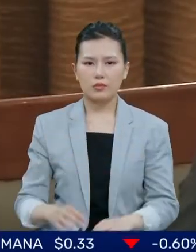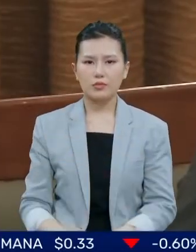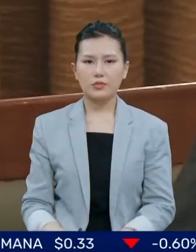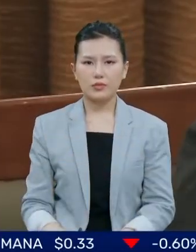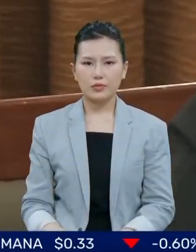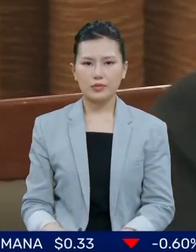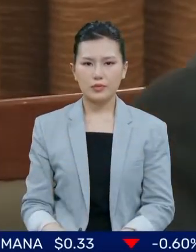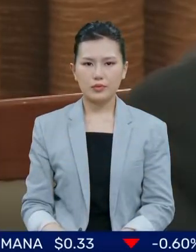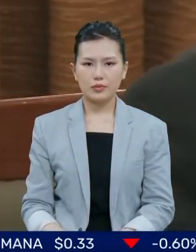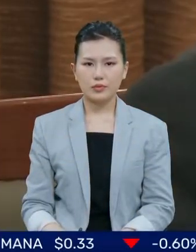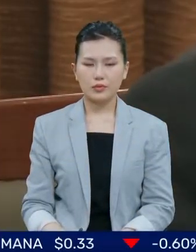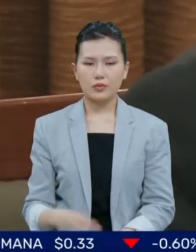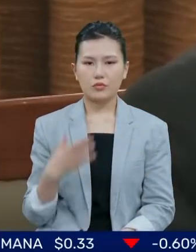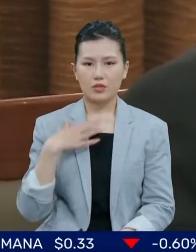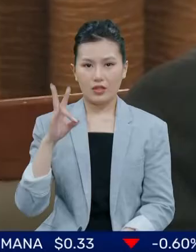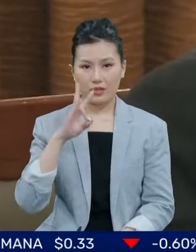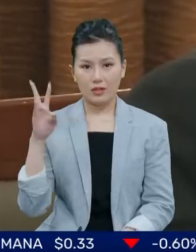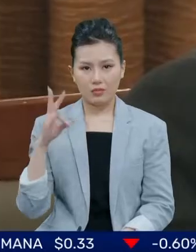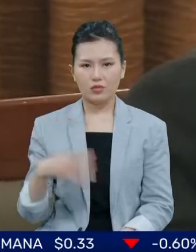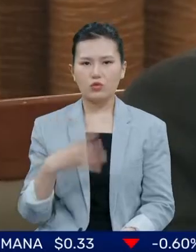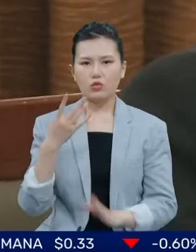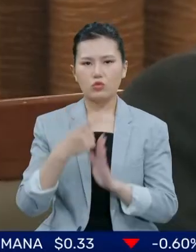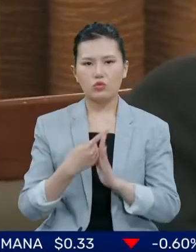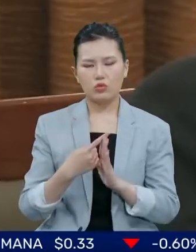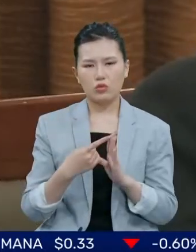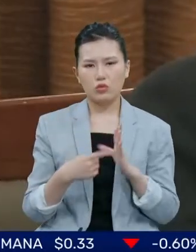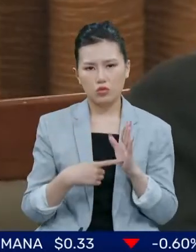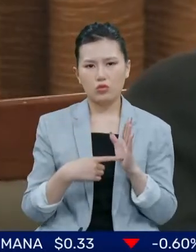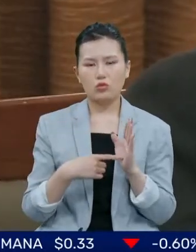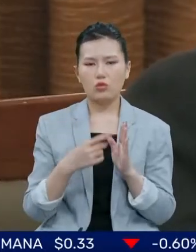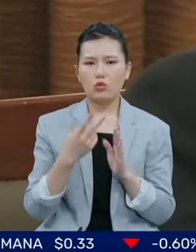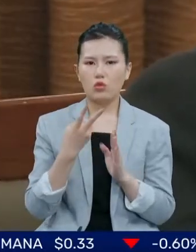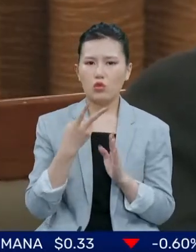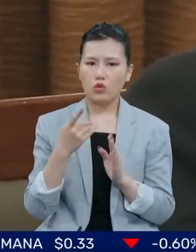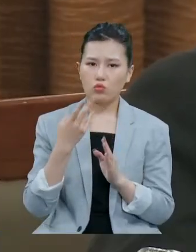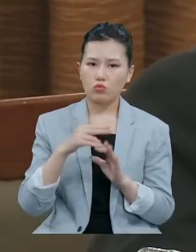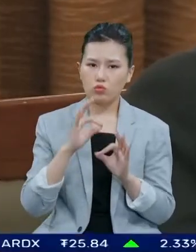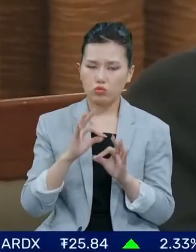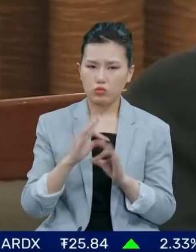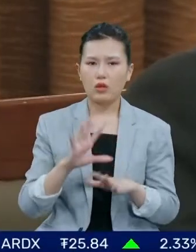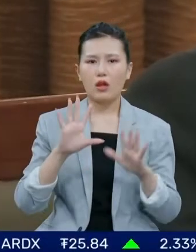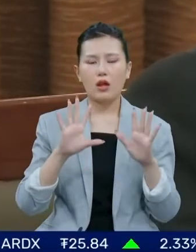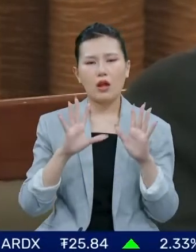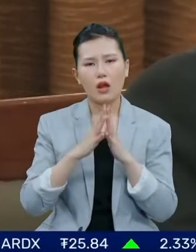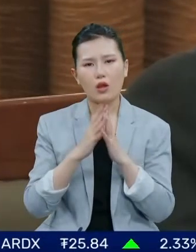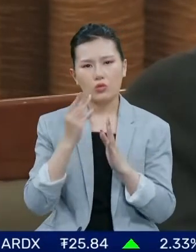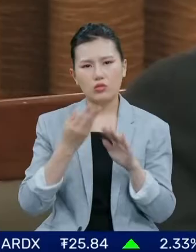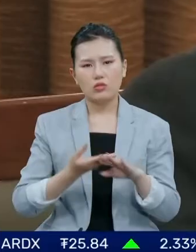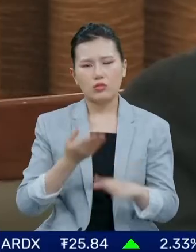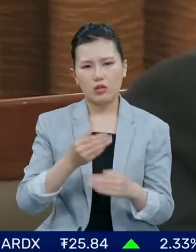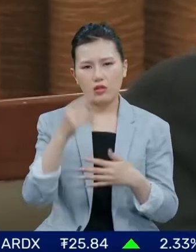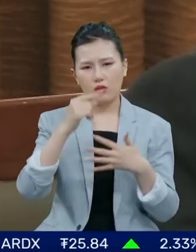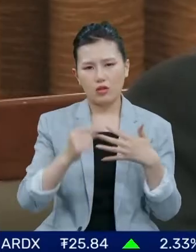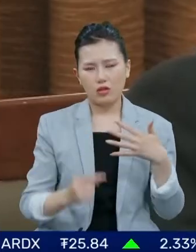сарын 21-ний өдөрч байна уу 10 хэдэн заалттай маш тодорхой саналц өөрөө ерөөсөд дурдсан